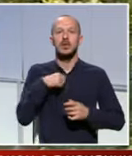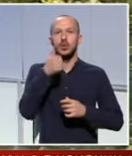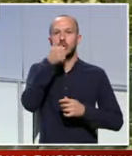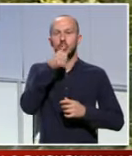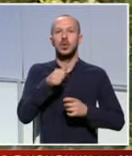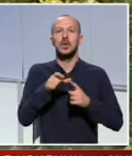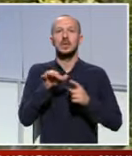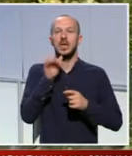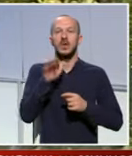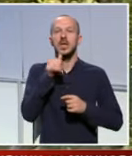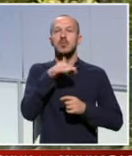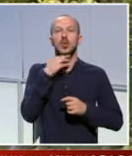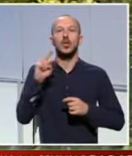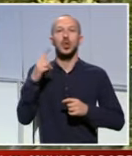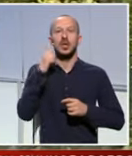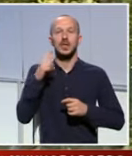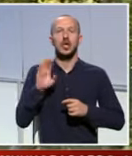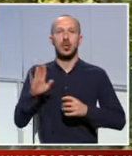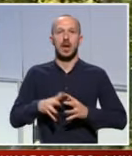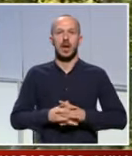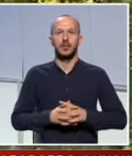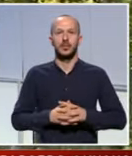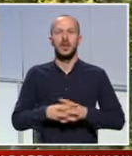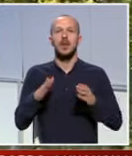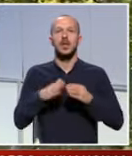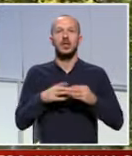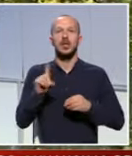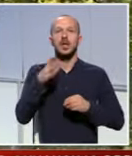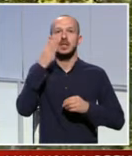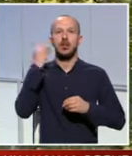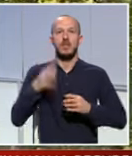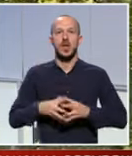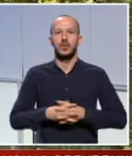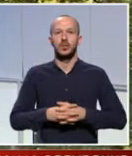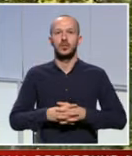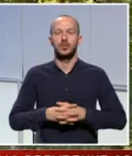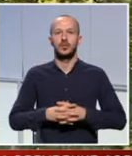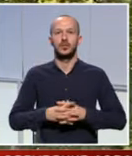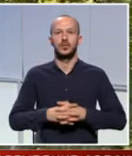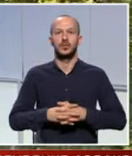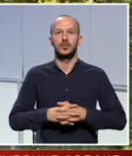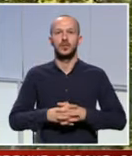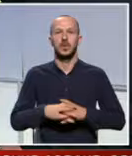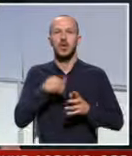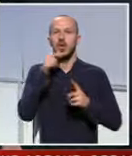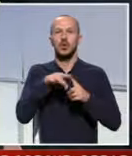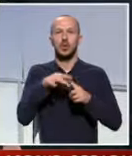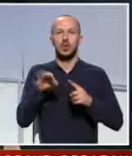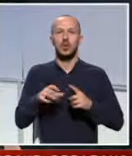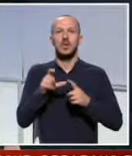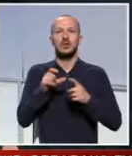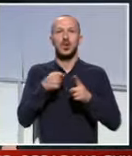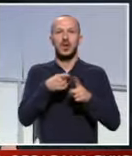vi i mnogi drugi sjećaju njega, praktički nije zaboravljen. I to je to.